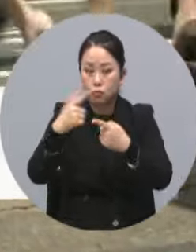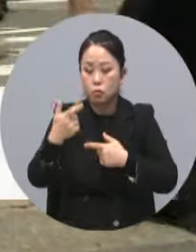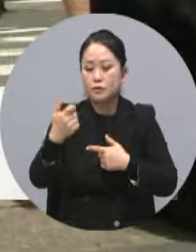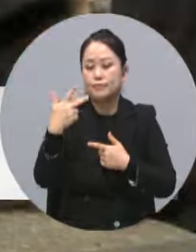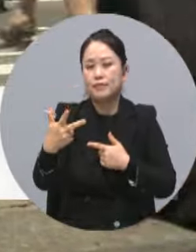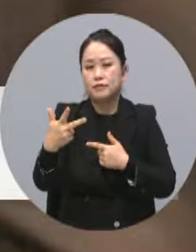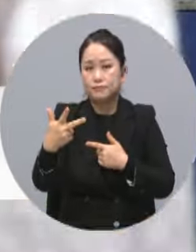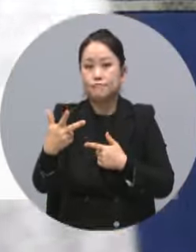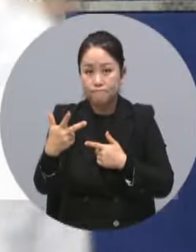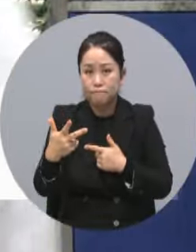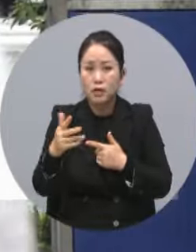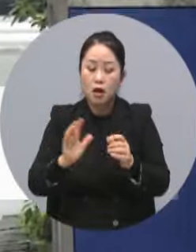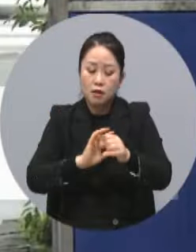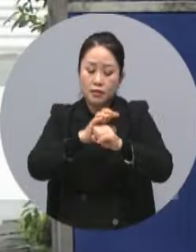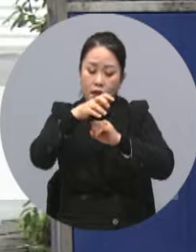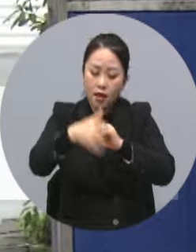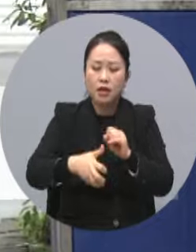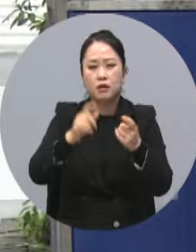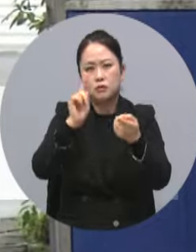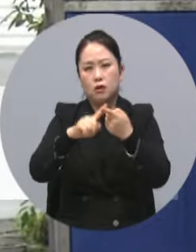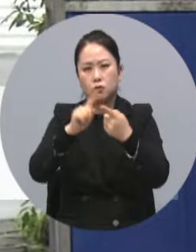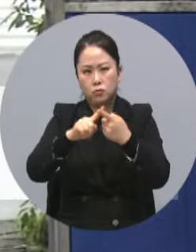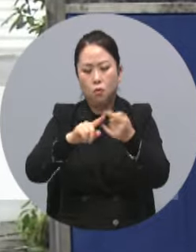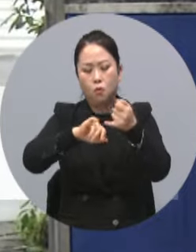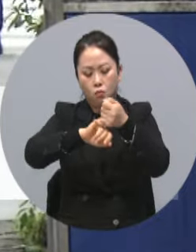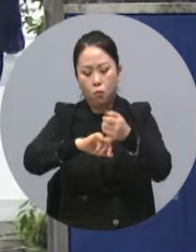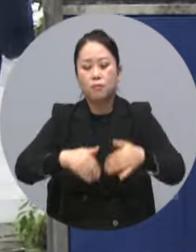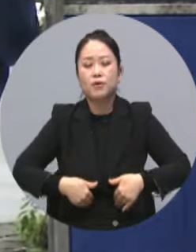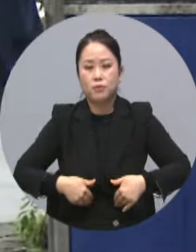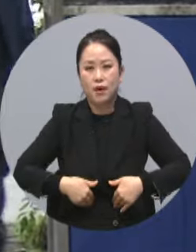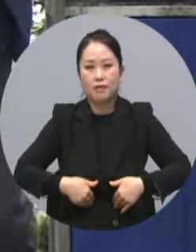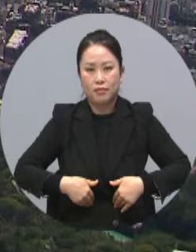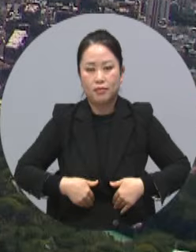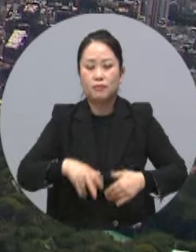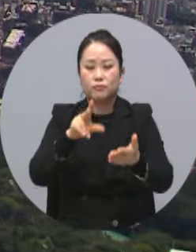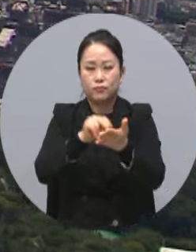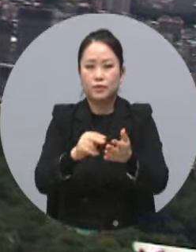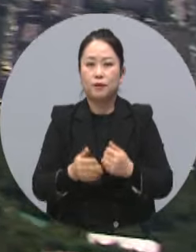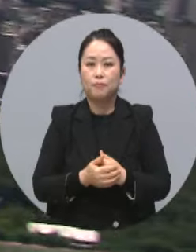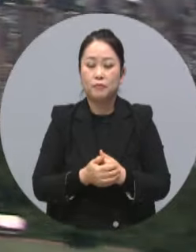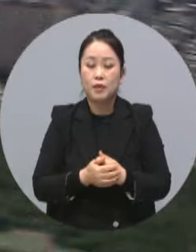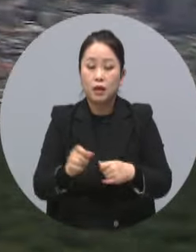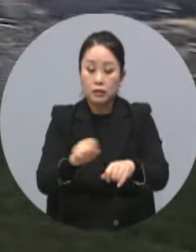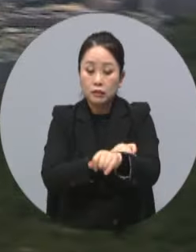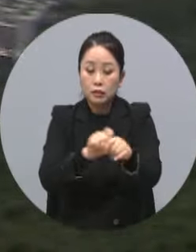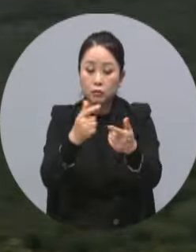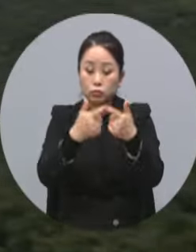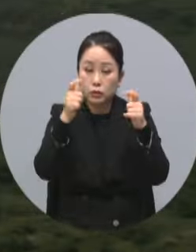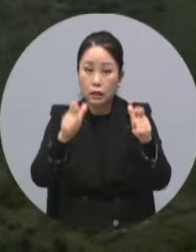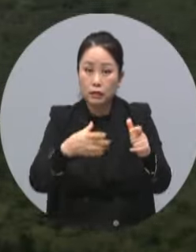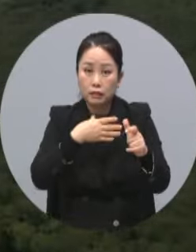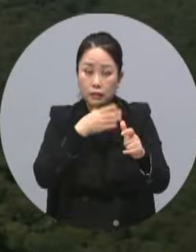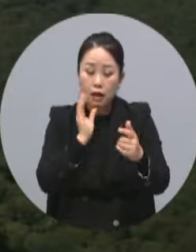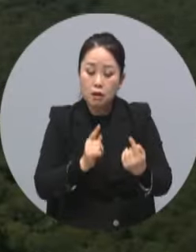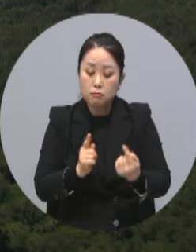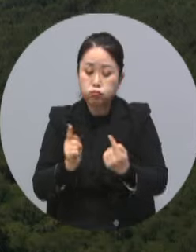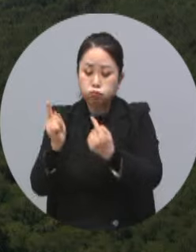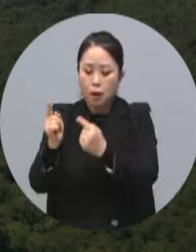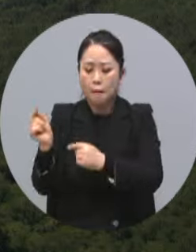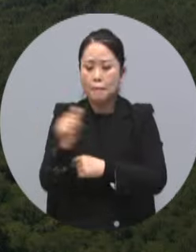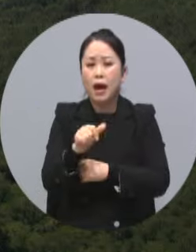정년연장은 전 세계적으로도 피할 수 없는 문제로 떠오르고 있습니다 특히 부산은 고령화 속도도